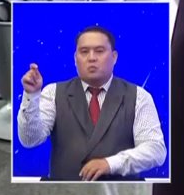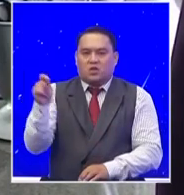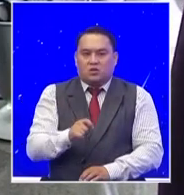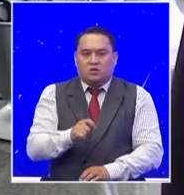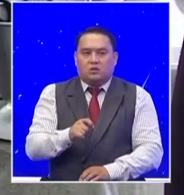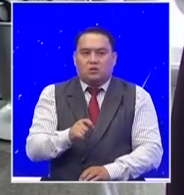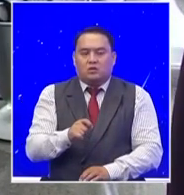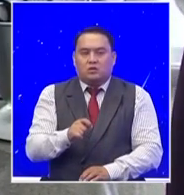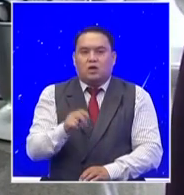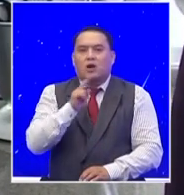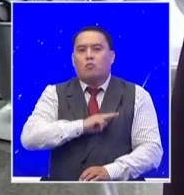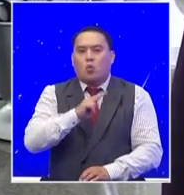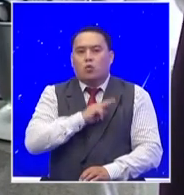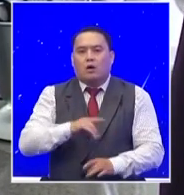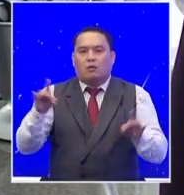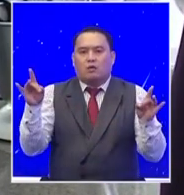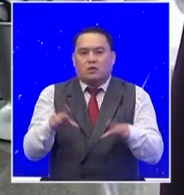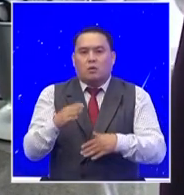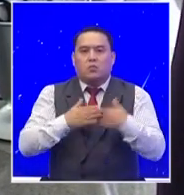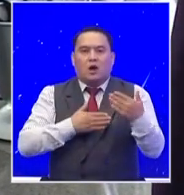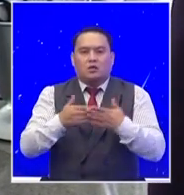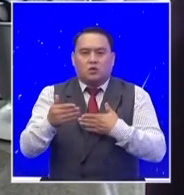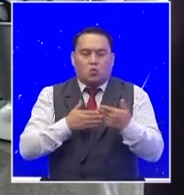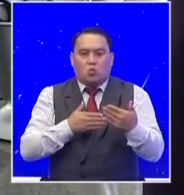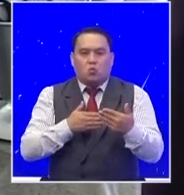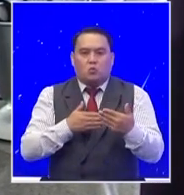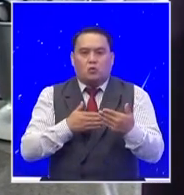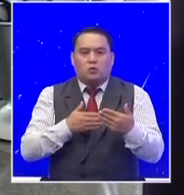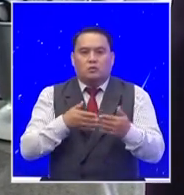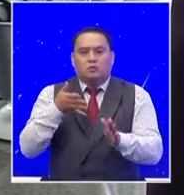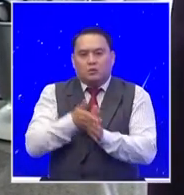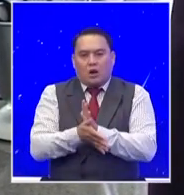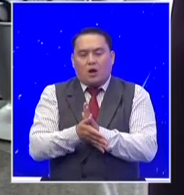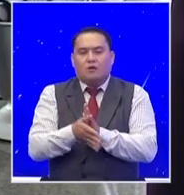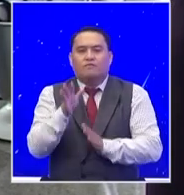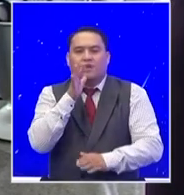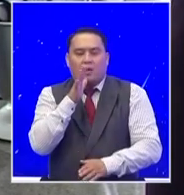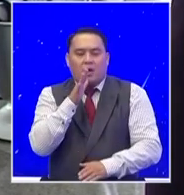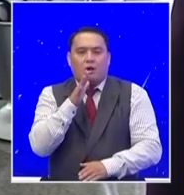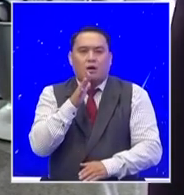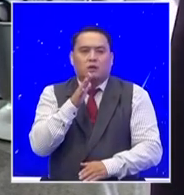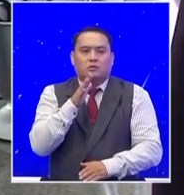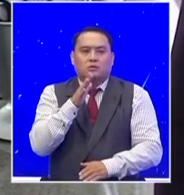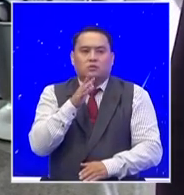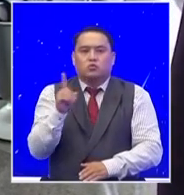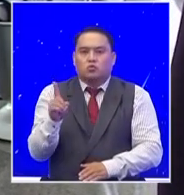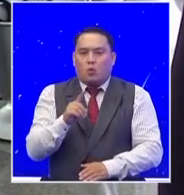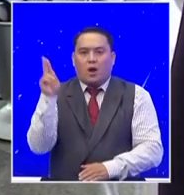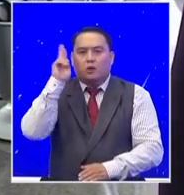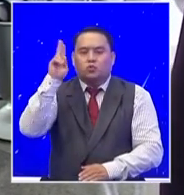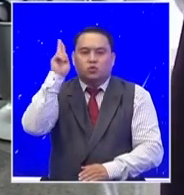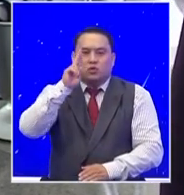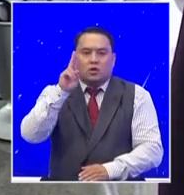на работу в ресторан, на практику в ресторан, он тратил какое-то время, чтобы обучиться